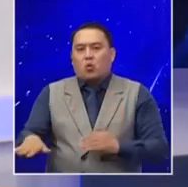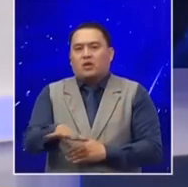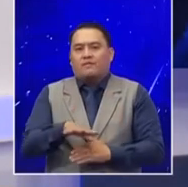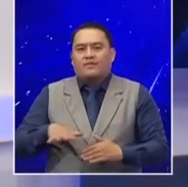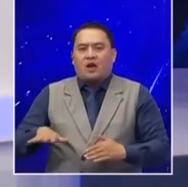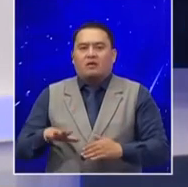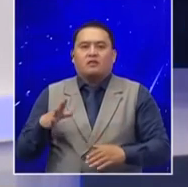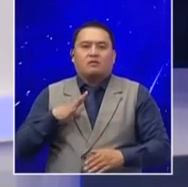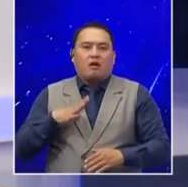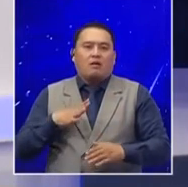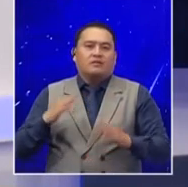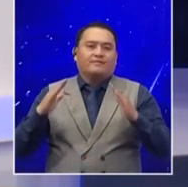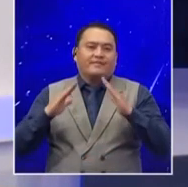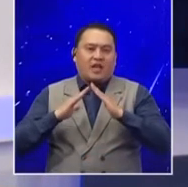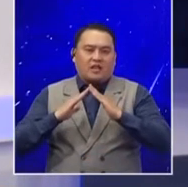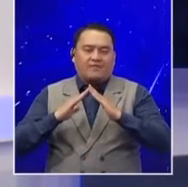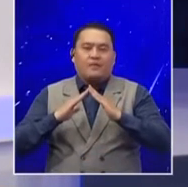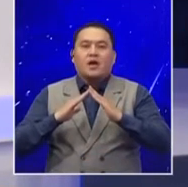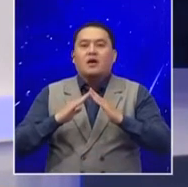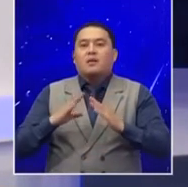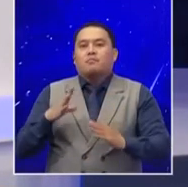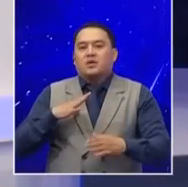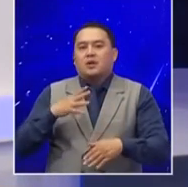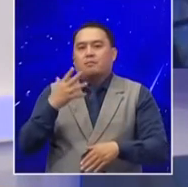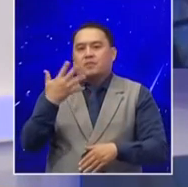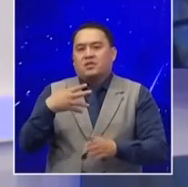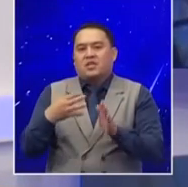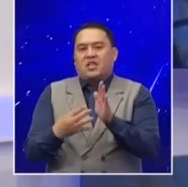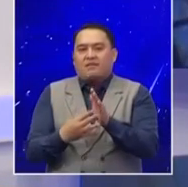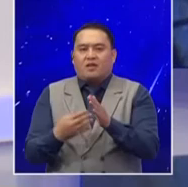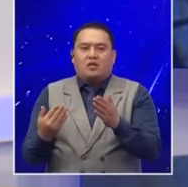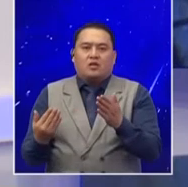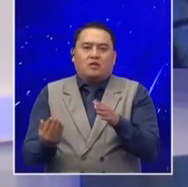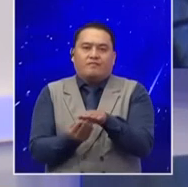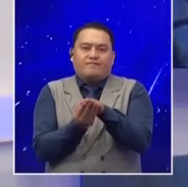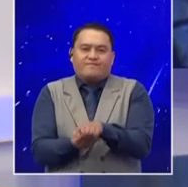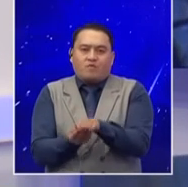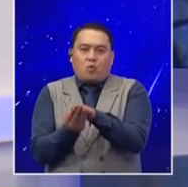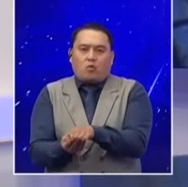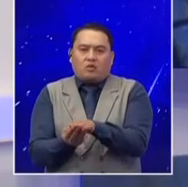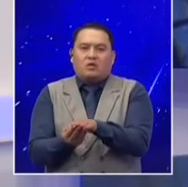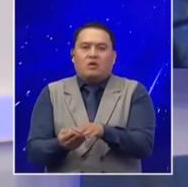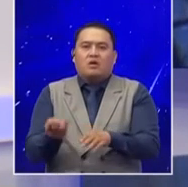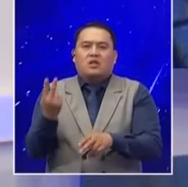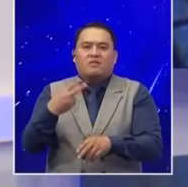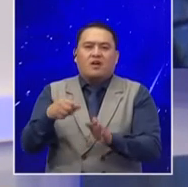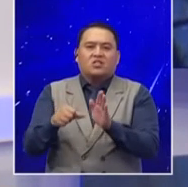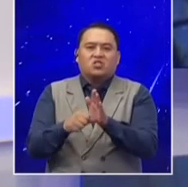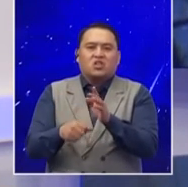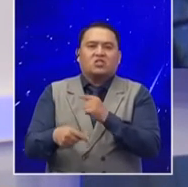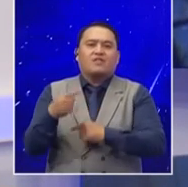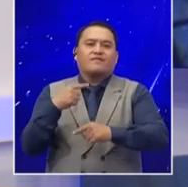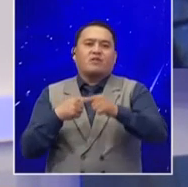от знаменитых пирамид Гизы. На свет были извлечены 59 саркофагов эпохи 26-й